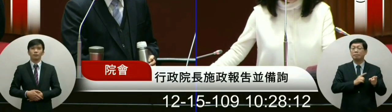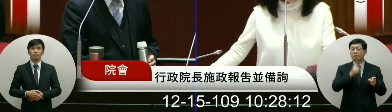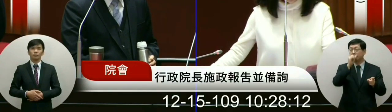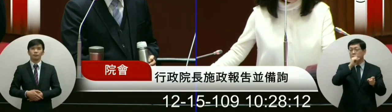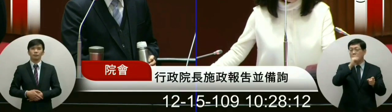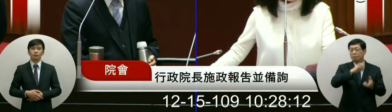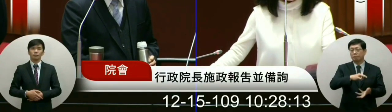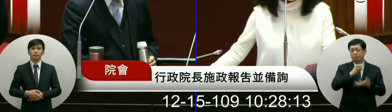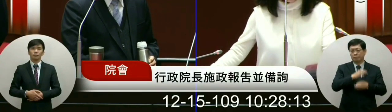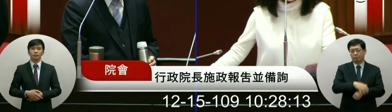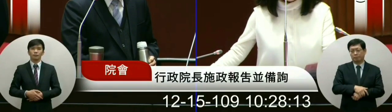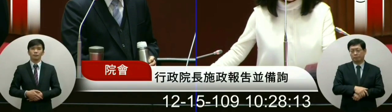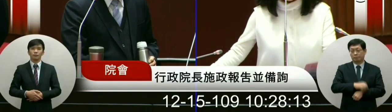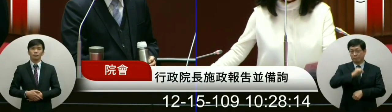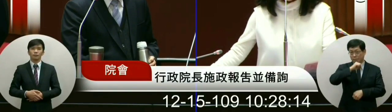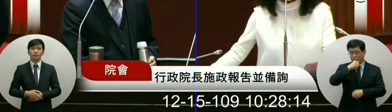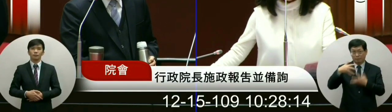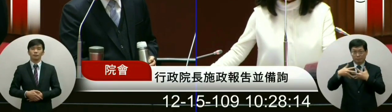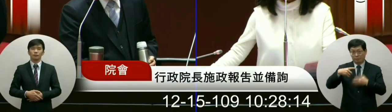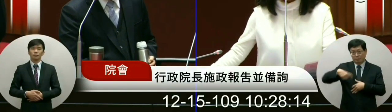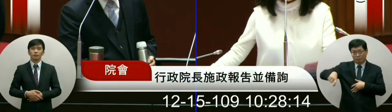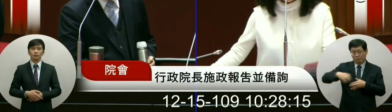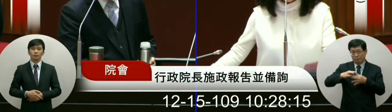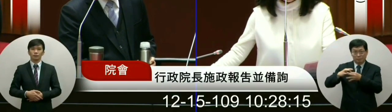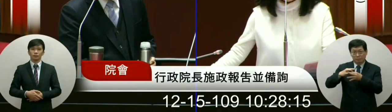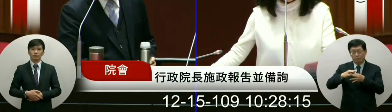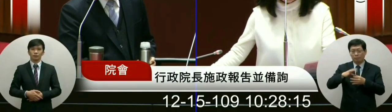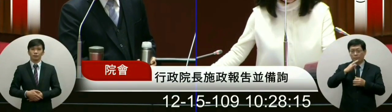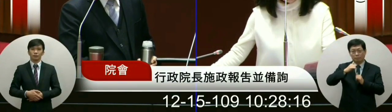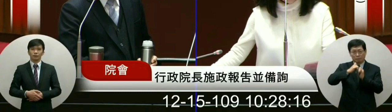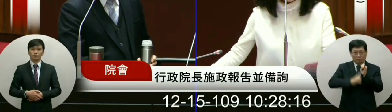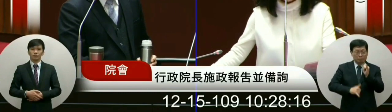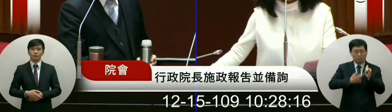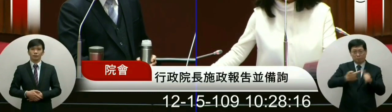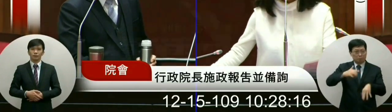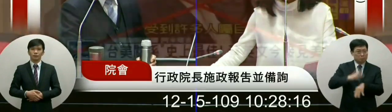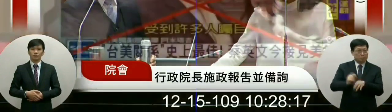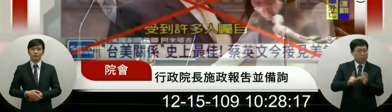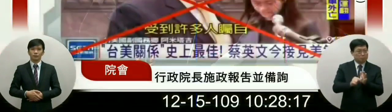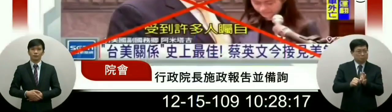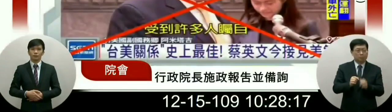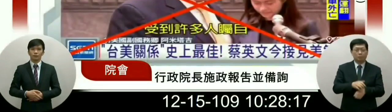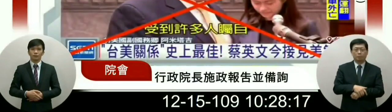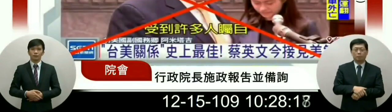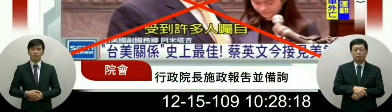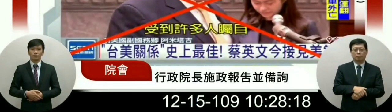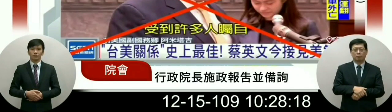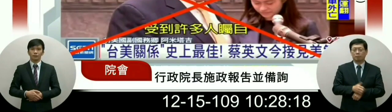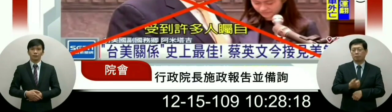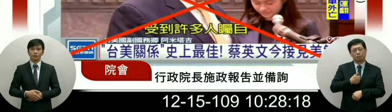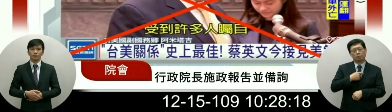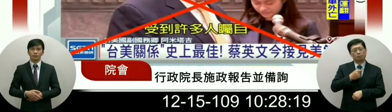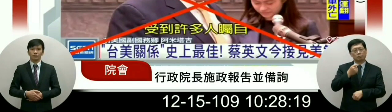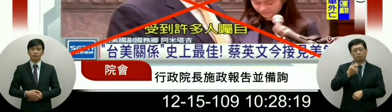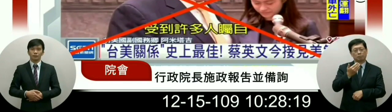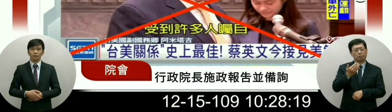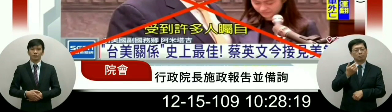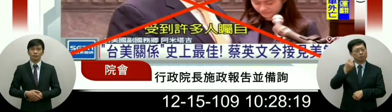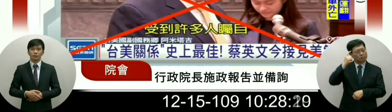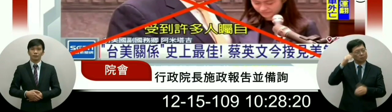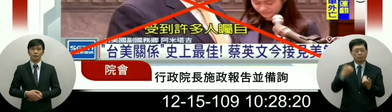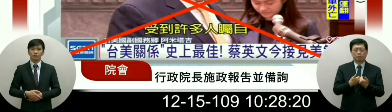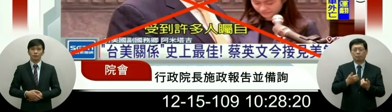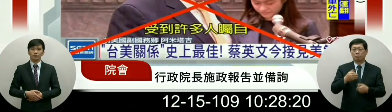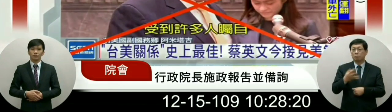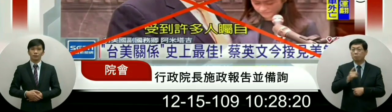们一直在说的台美关系是史上最佳的说法，我没有办法认同。